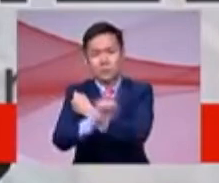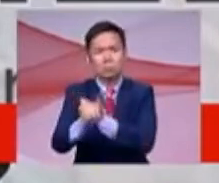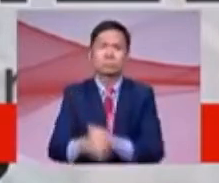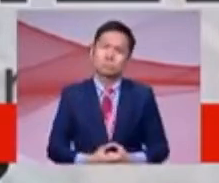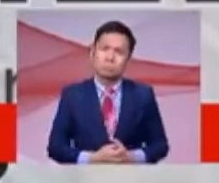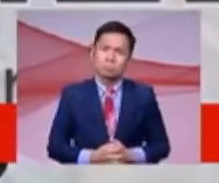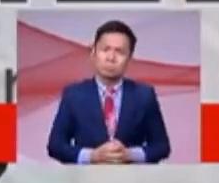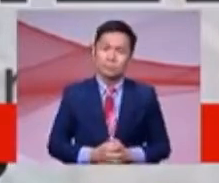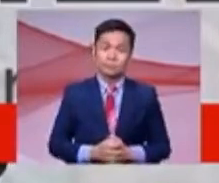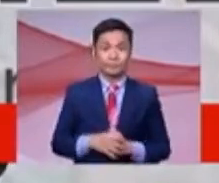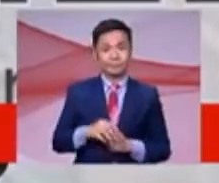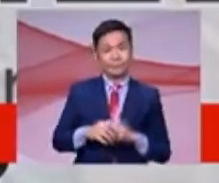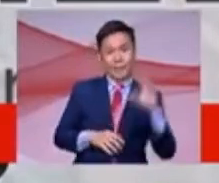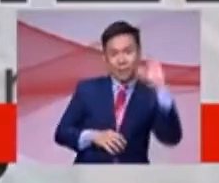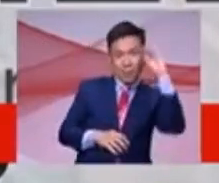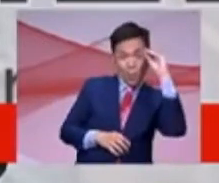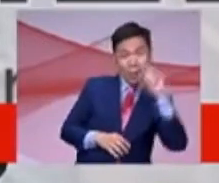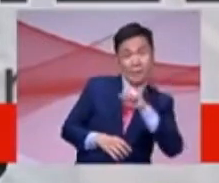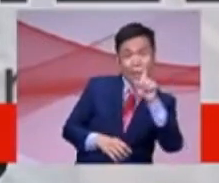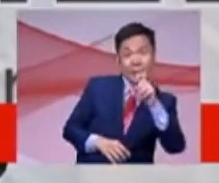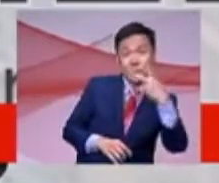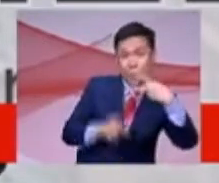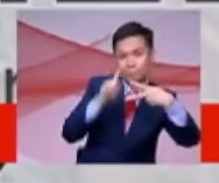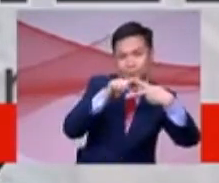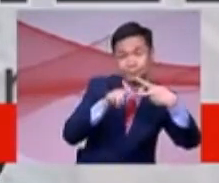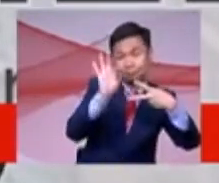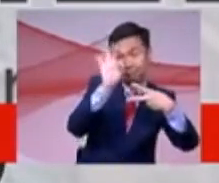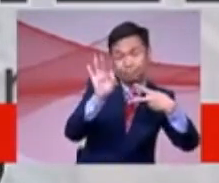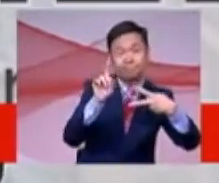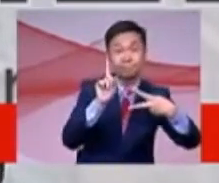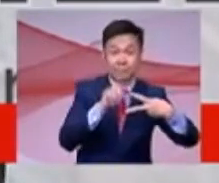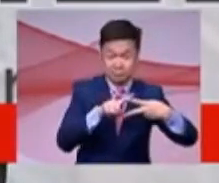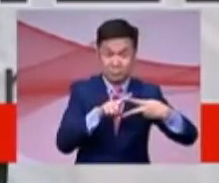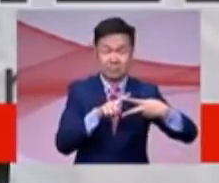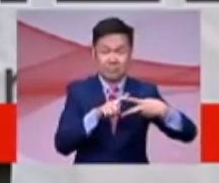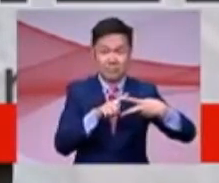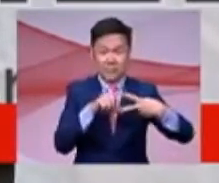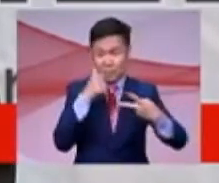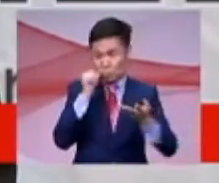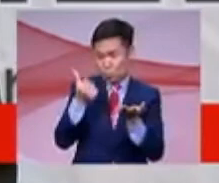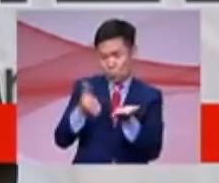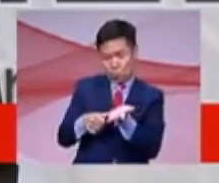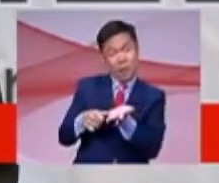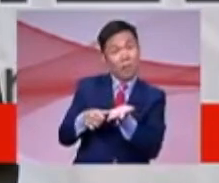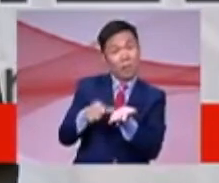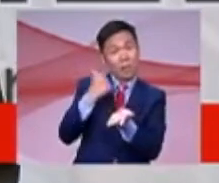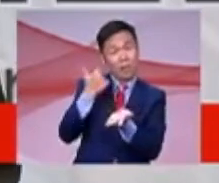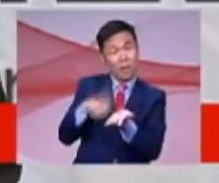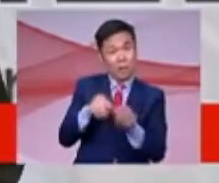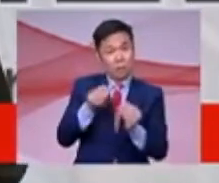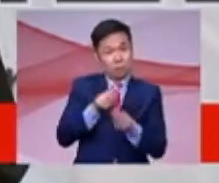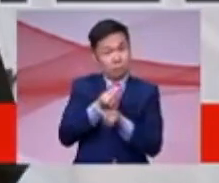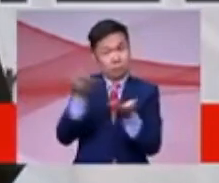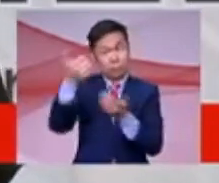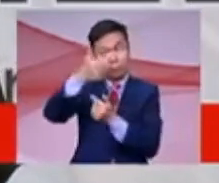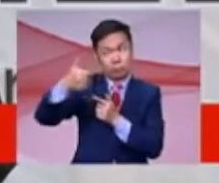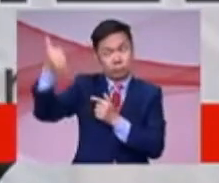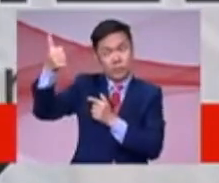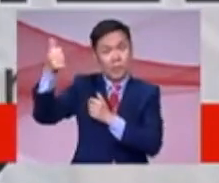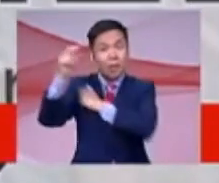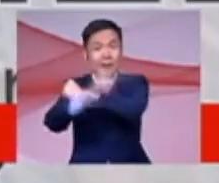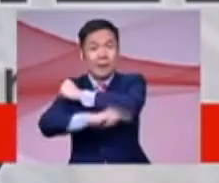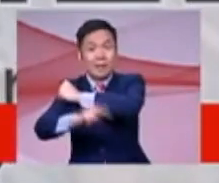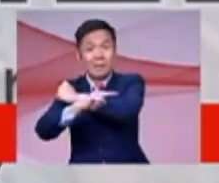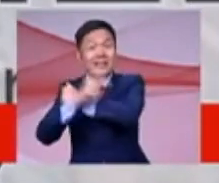Soalan Tan Sri, ada dua soalan untuk Tan Sri. Soalan pertama, adakah betul benar soalan surat yang diedarkan kepada pengarah negeri seperti yang